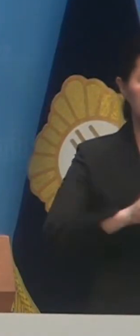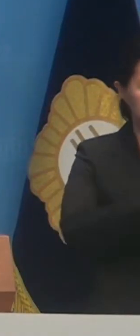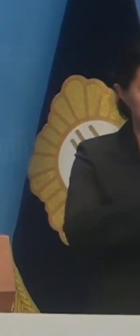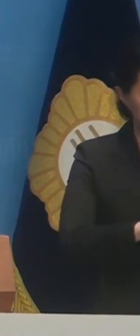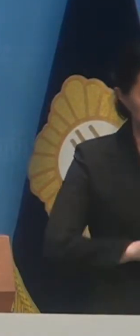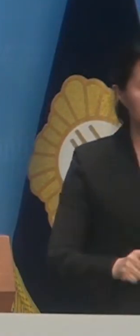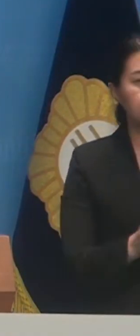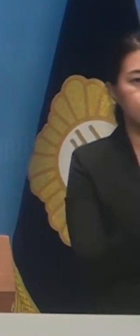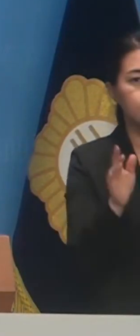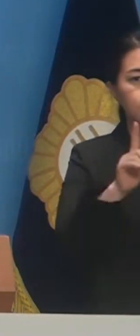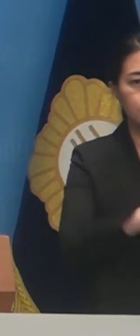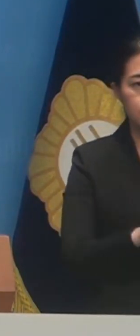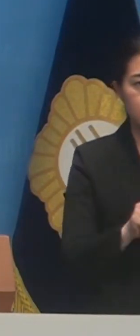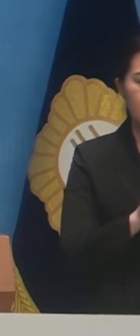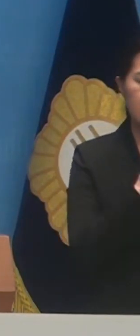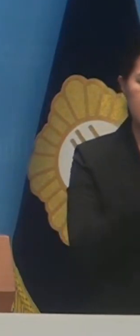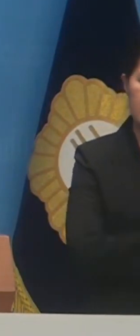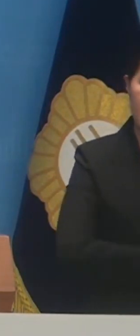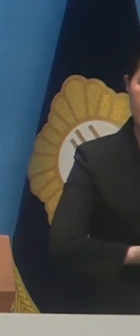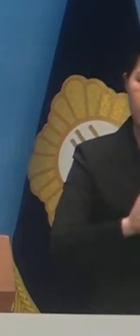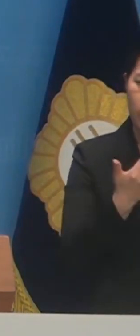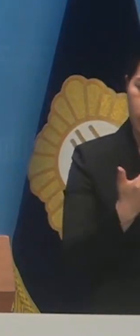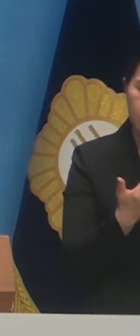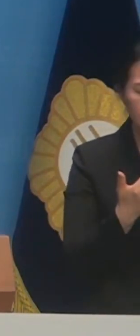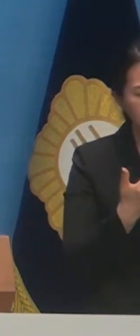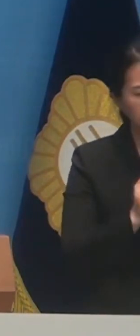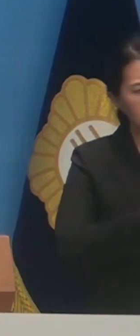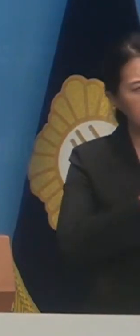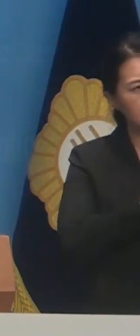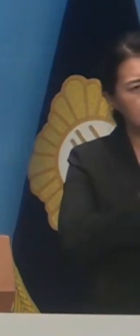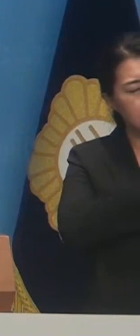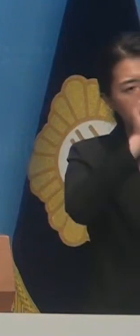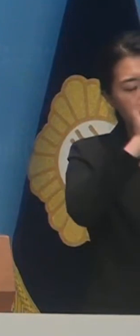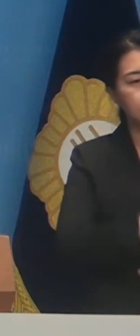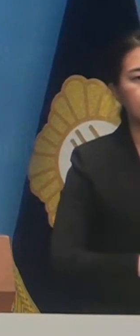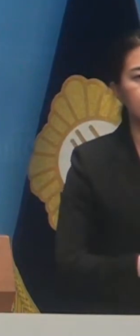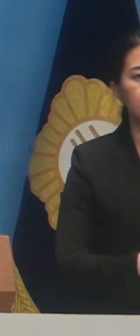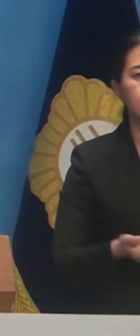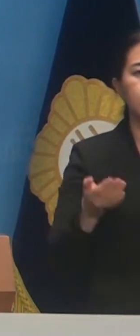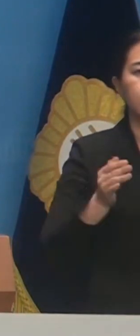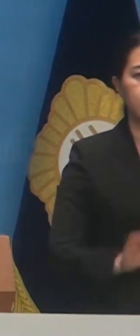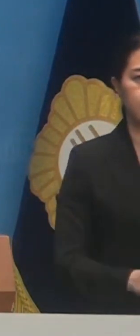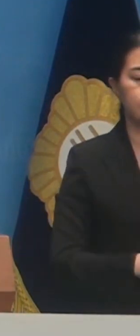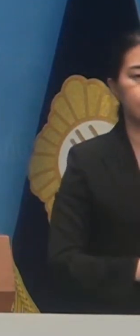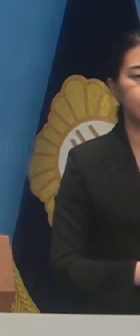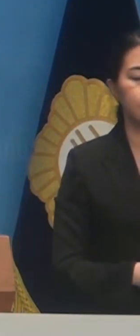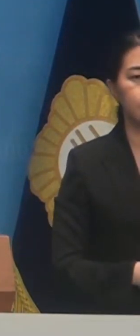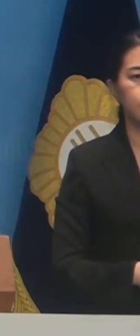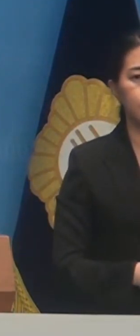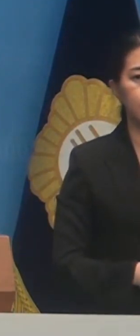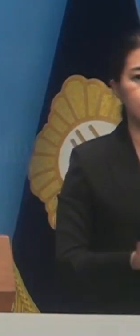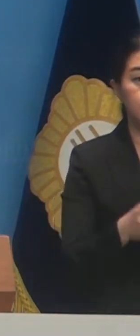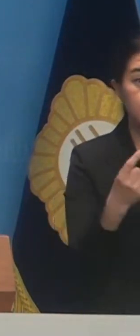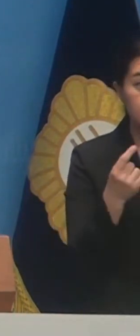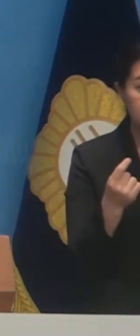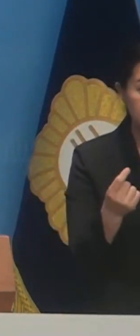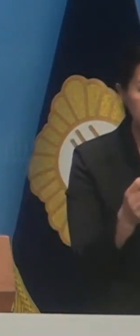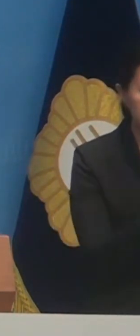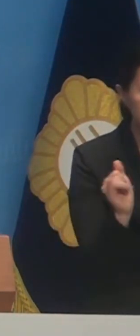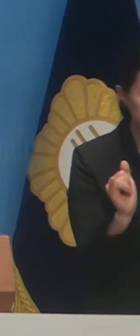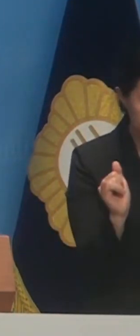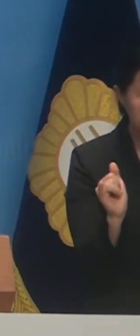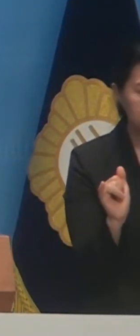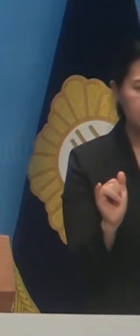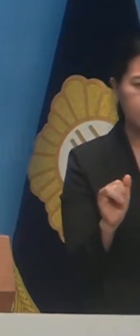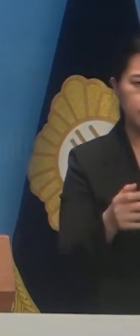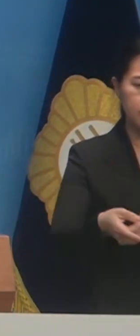서명운동을 시작하면서 과연 이게 잘 될 것인가에 대한 의구심을 많이 가졌었습니다. 그럼에도 불구하고 이렇게 많은 분들께서